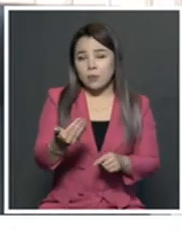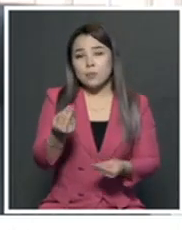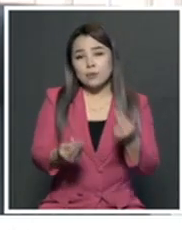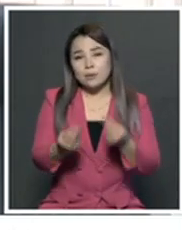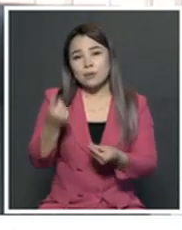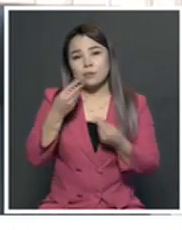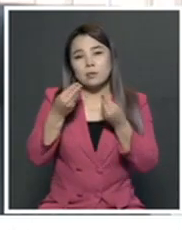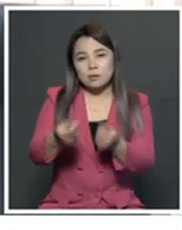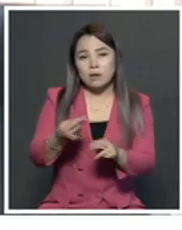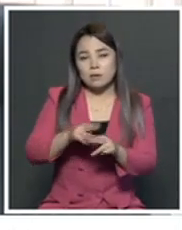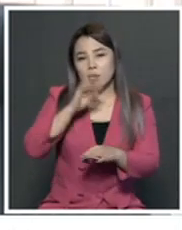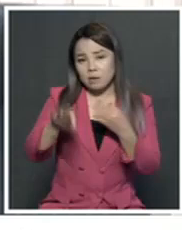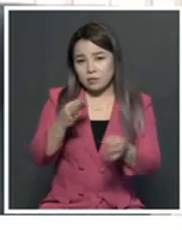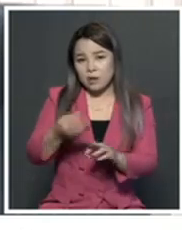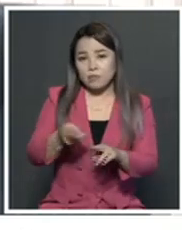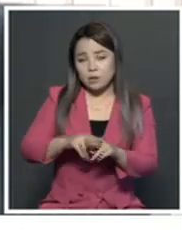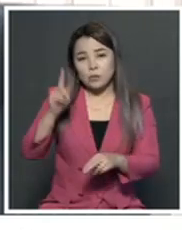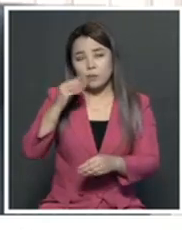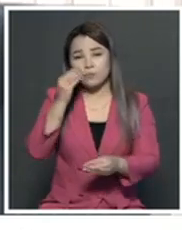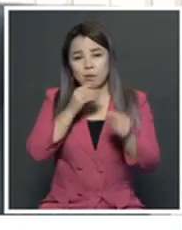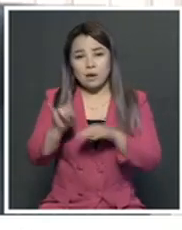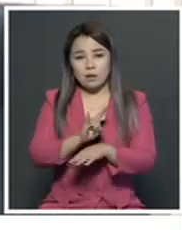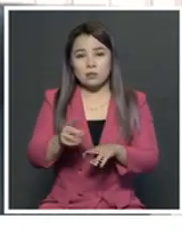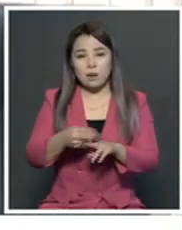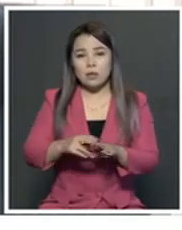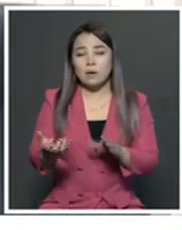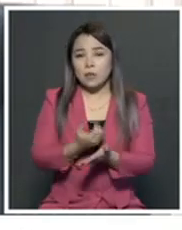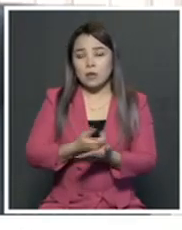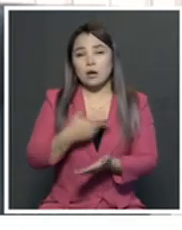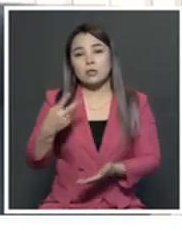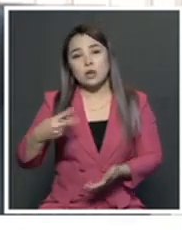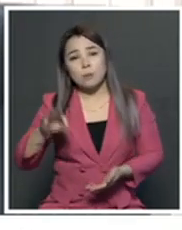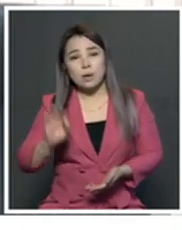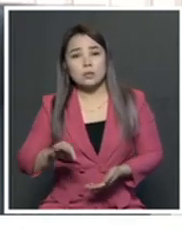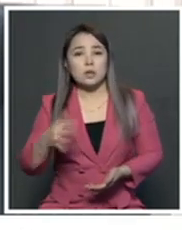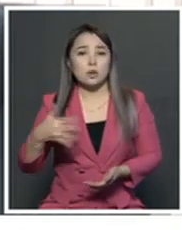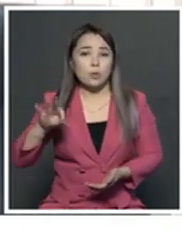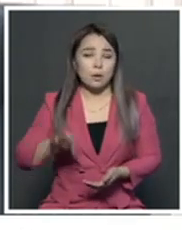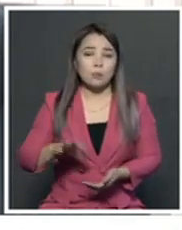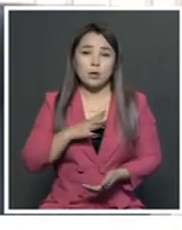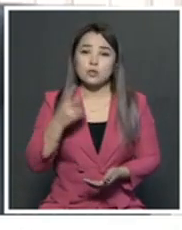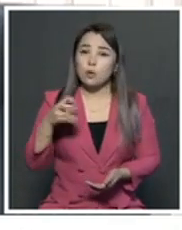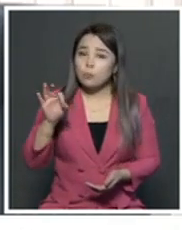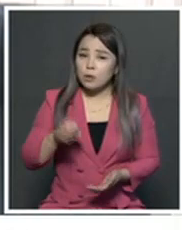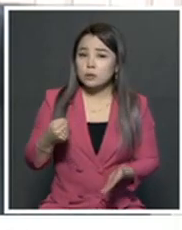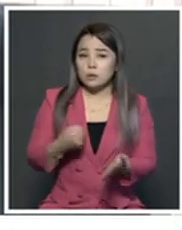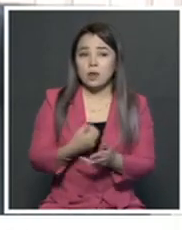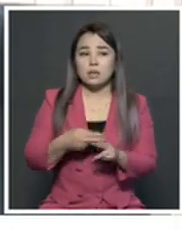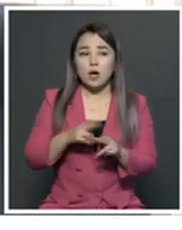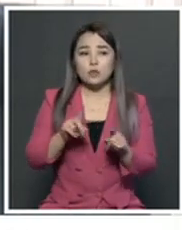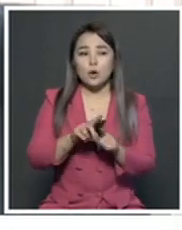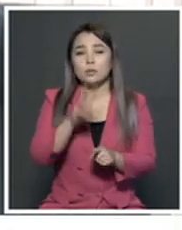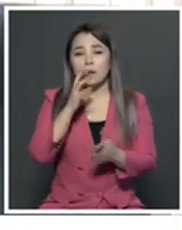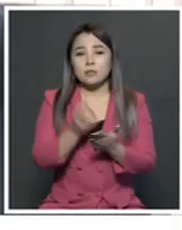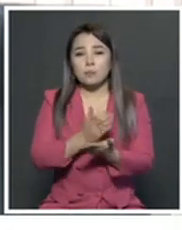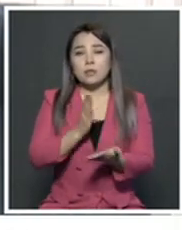ретінде қарайды. Сондықтан табыс ретінде 20%, 50% немесе кейбір кездер 200%-ға дейін табыс көзі